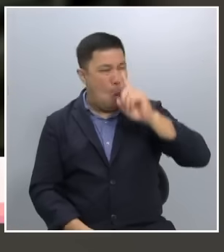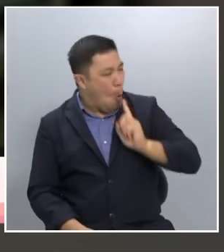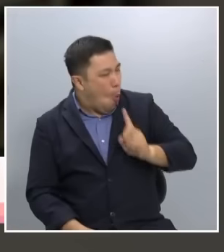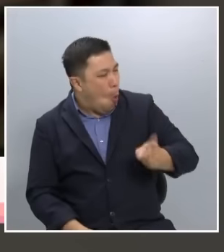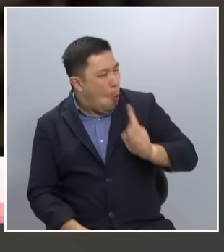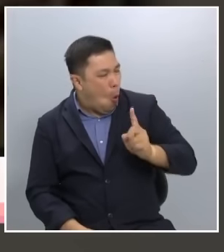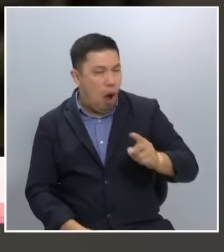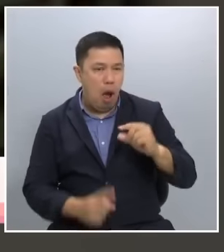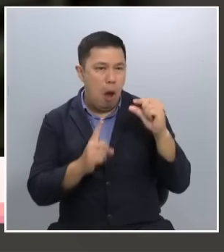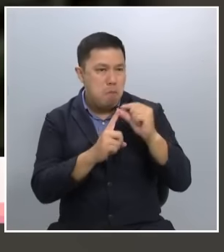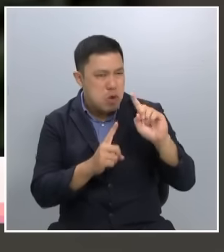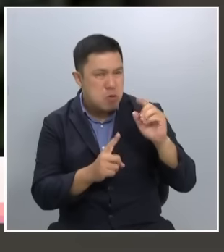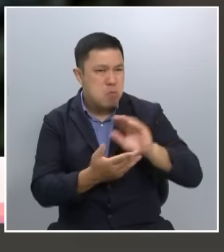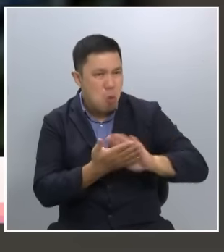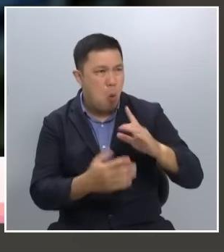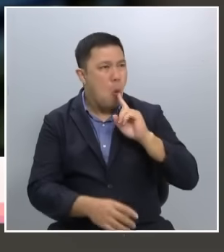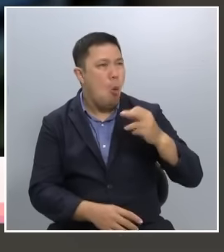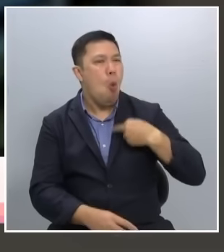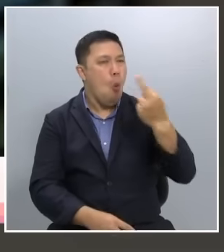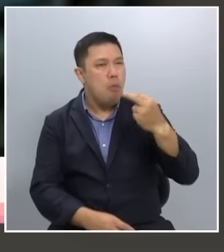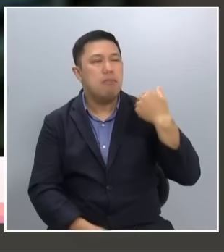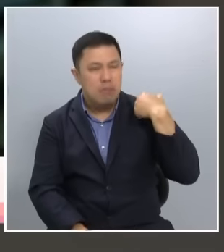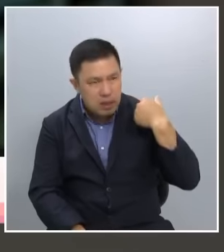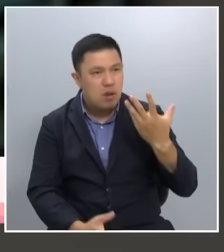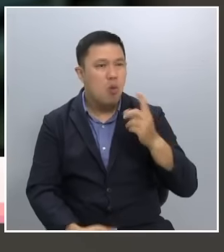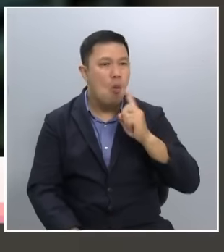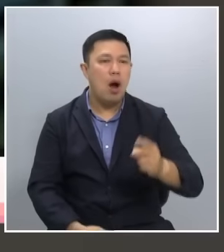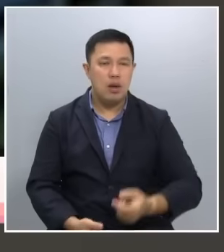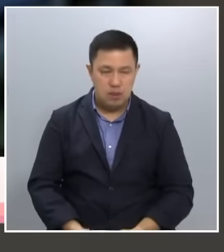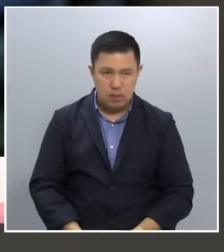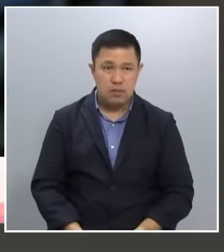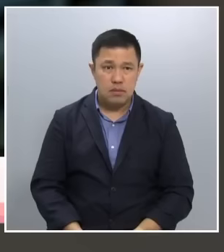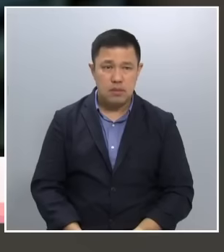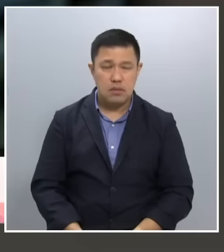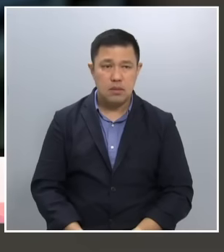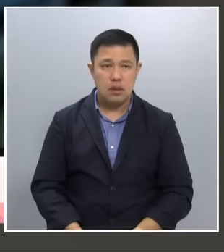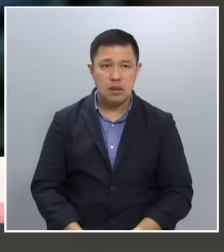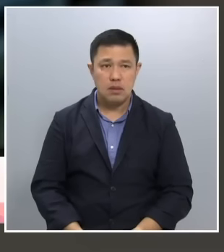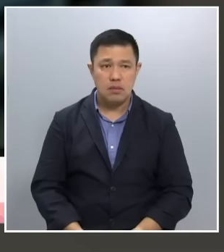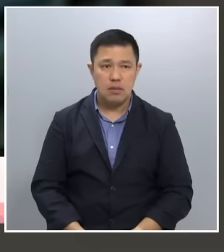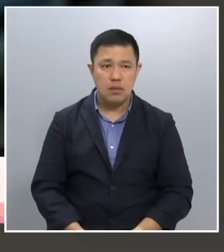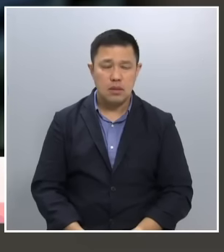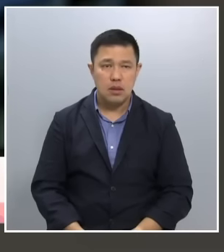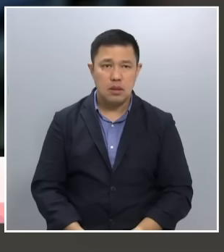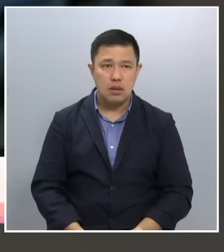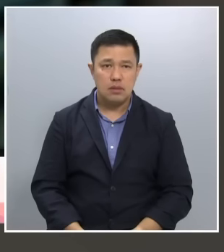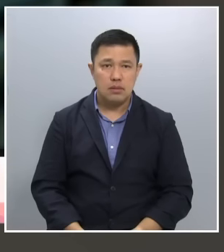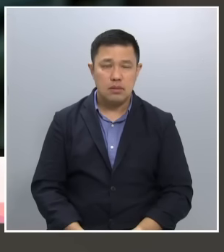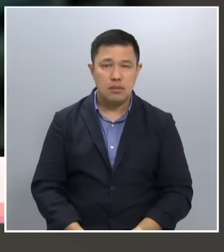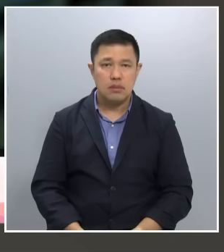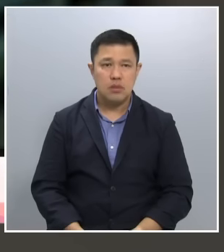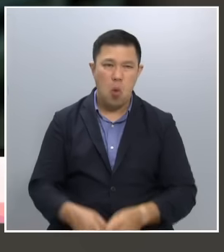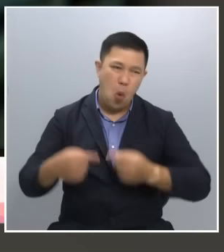ที่ทำหยาบคายมีการแจกกล้วย แต่รถมันหนักครับกูเลยนะมันรถมันรถหนัก นี่